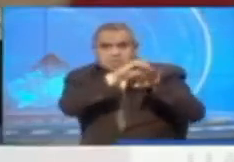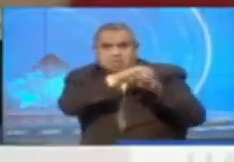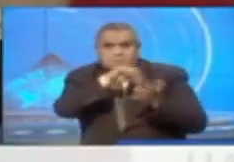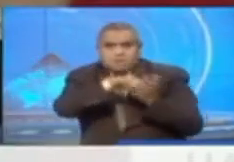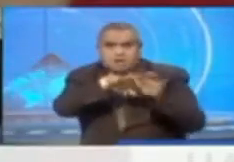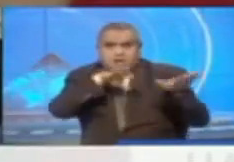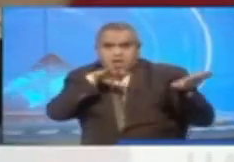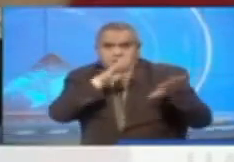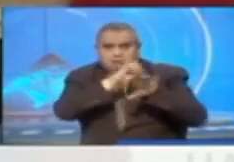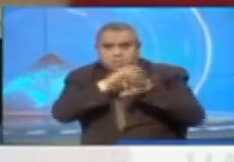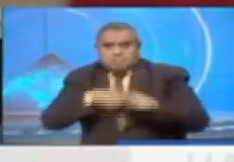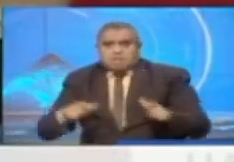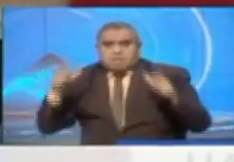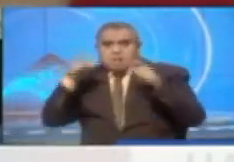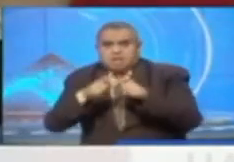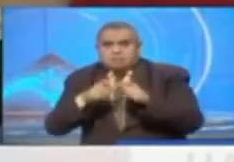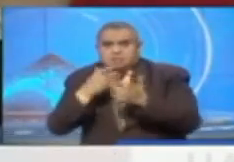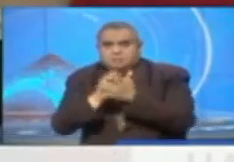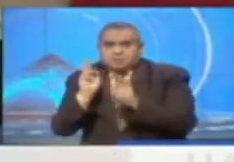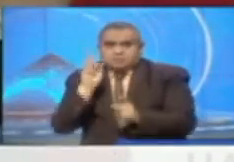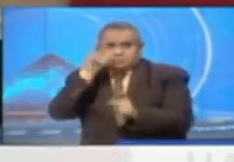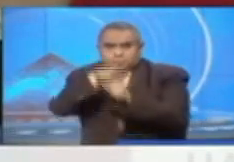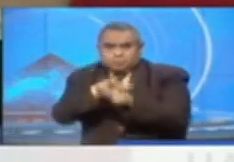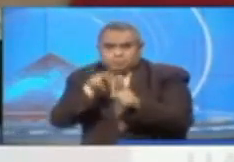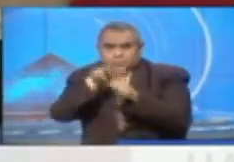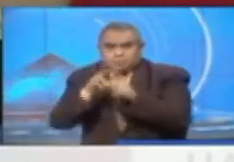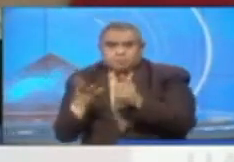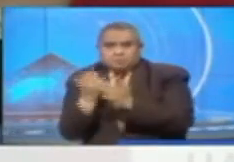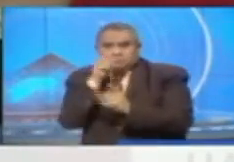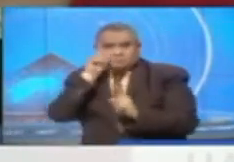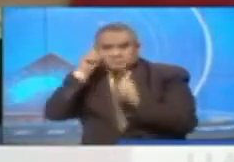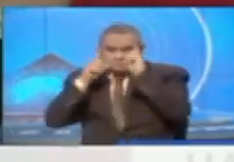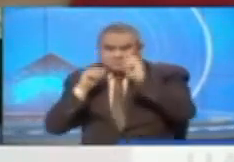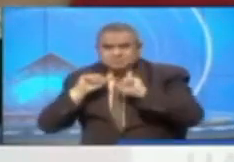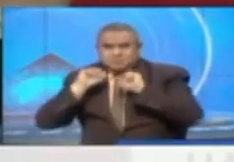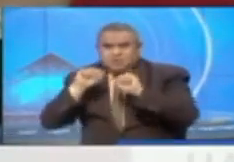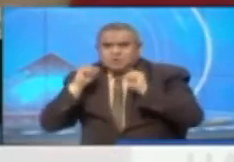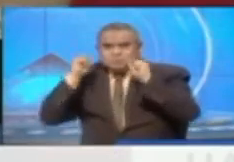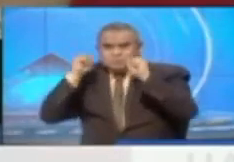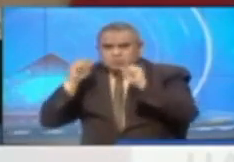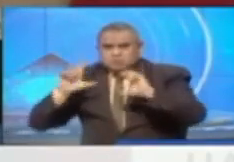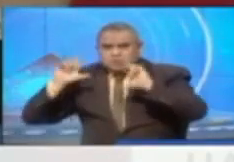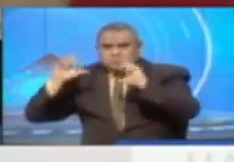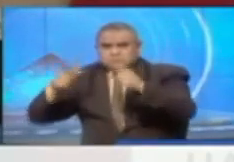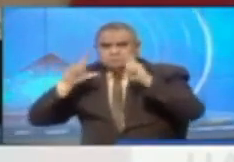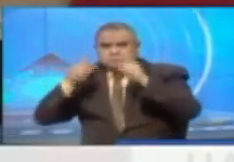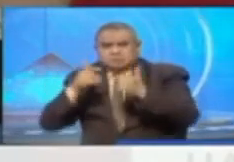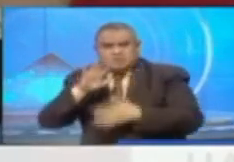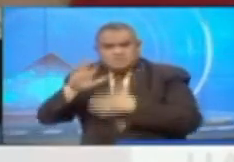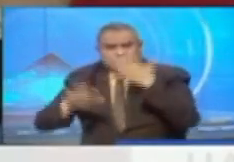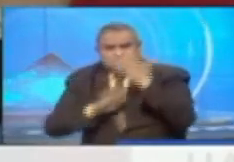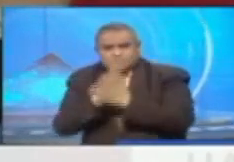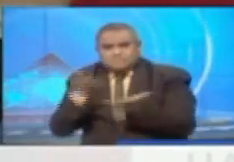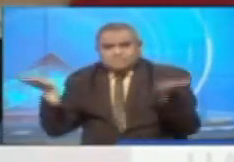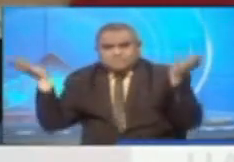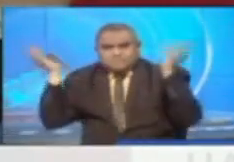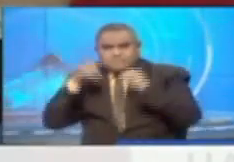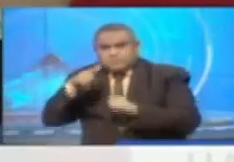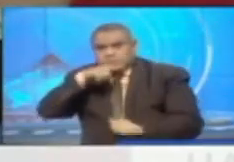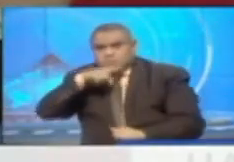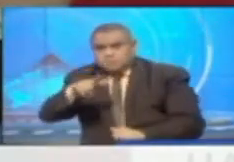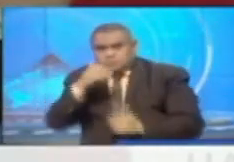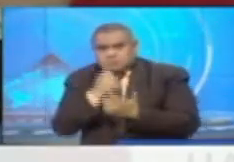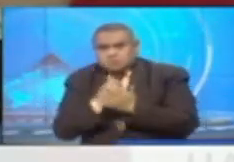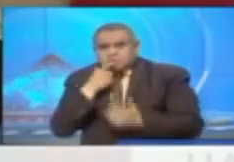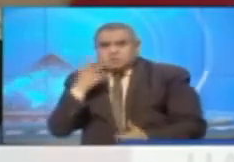خلال الاجتماع الطارئ بوقف الاستخدام غير المبرر وغير المتناسب للقوة ضد المتظاهرين. وقال تارك